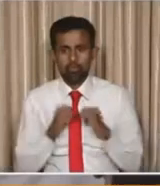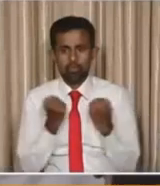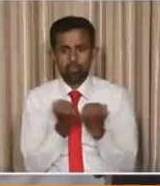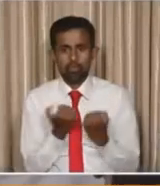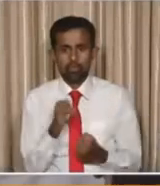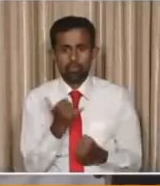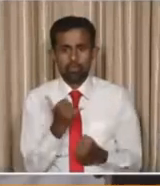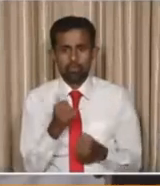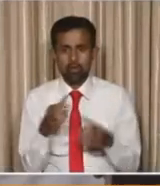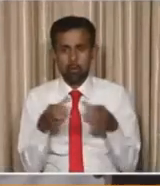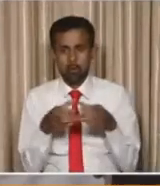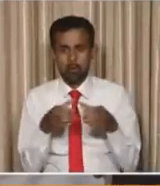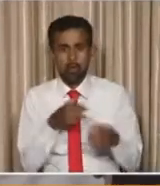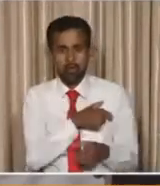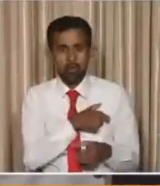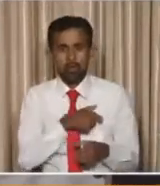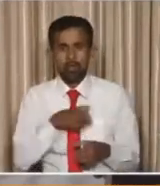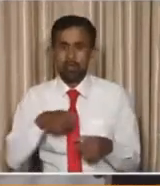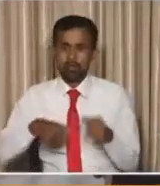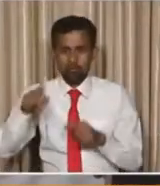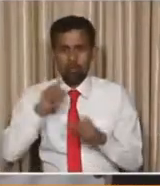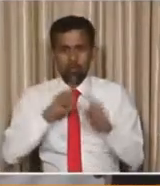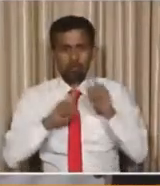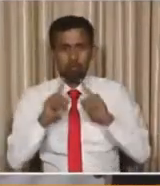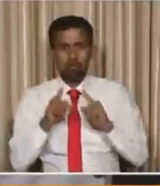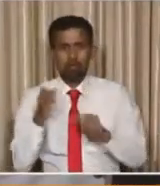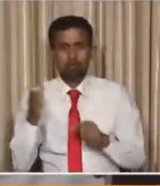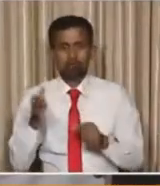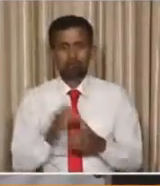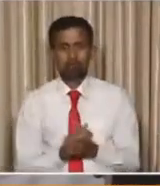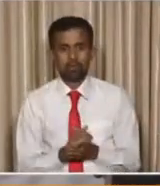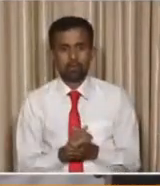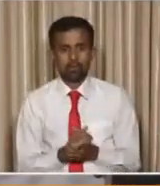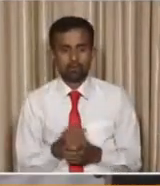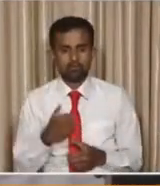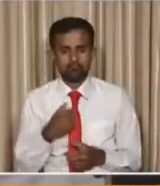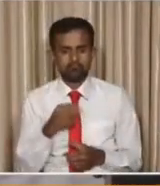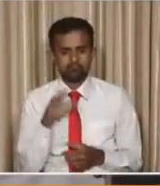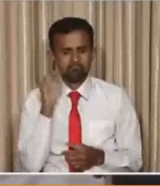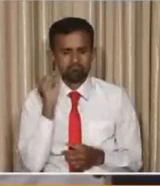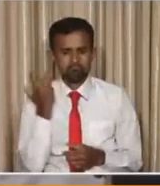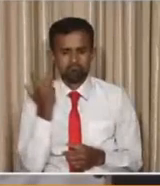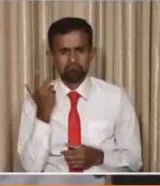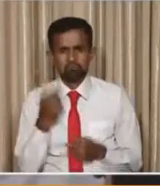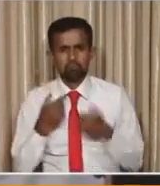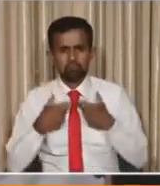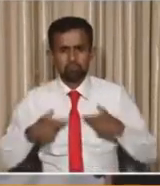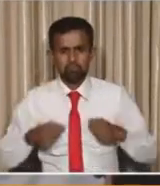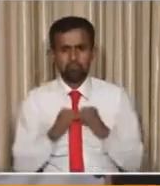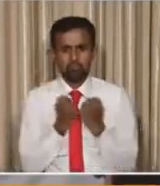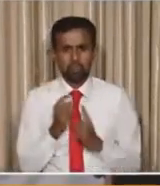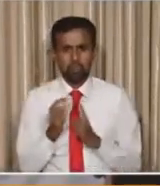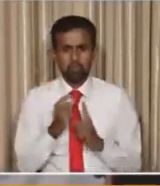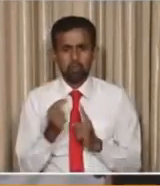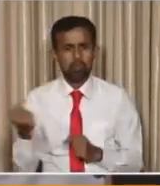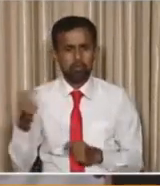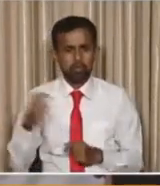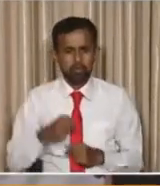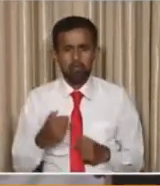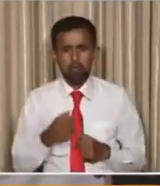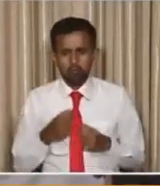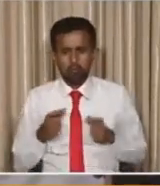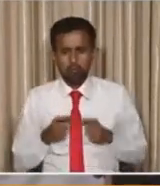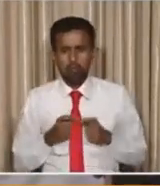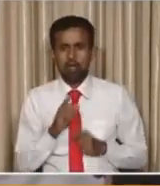සමහර පක්ෂ නායකින් ගියා සාකච්ඡා කරන්න. මට නම් තේරුනේ නැහැ. නීතිඥ සංගමේ පාර්ලිමේන්තුවට එන්න තිබුණ අපි එකෙන්